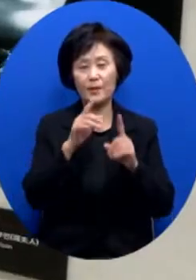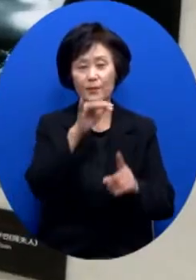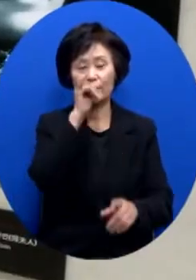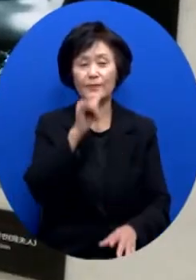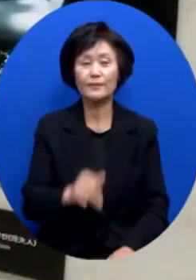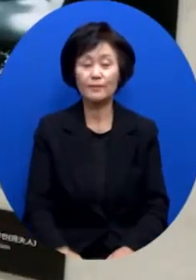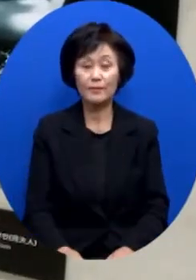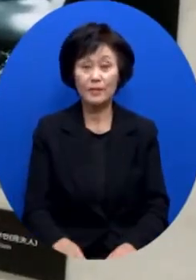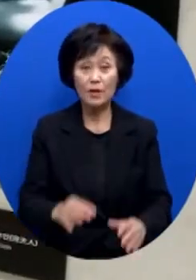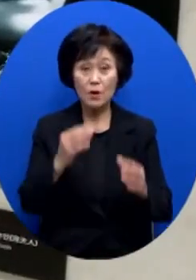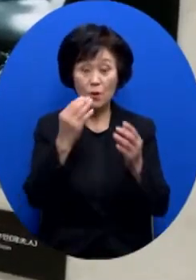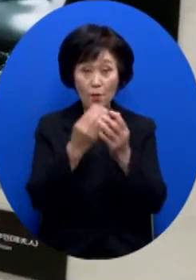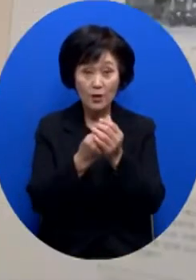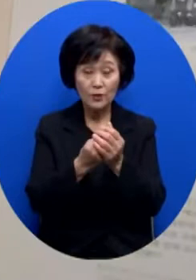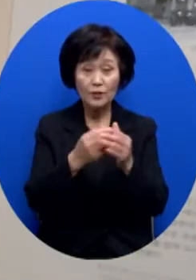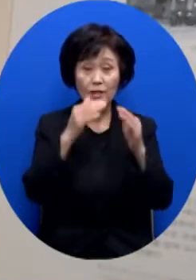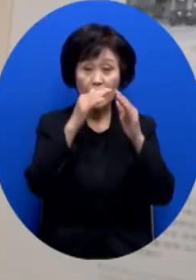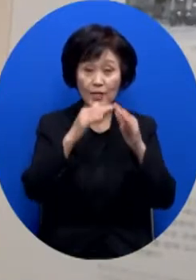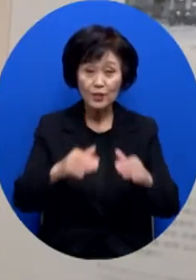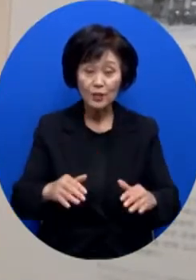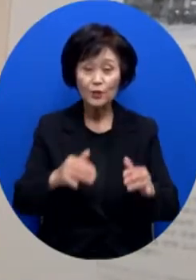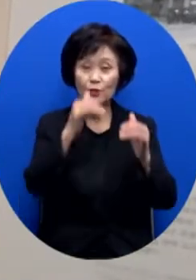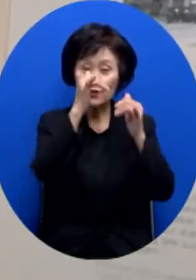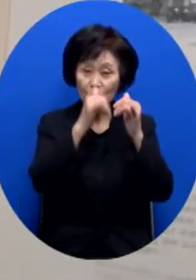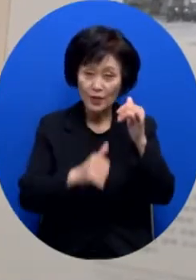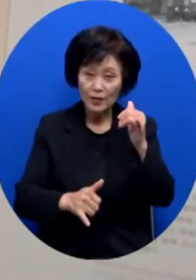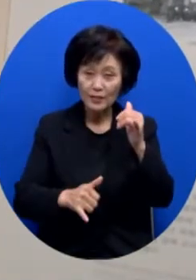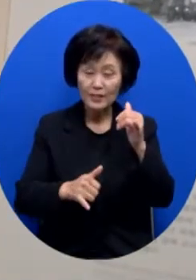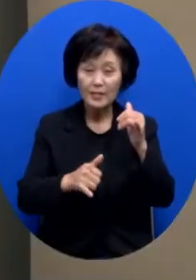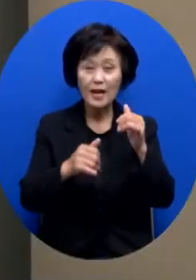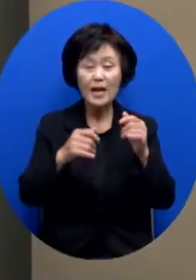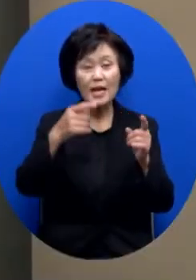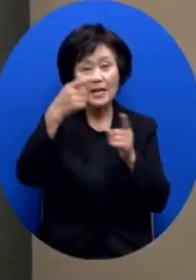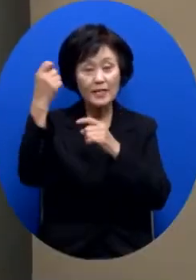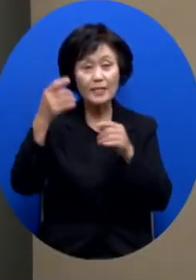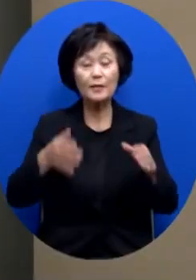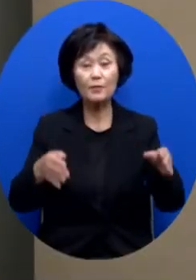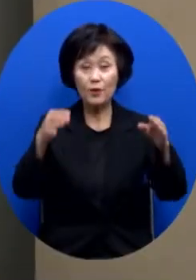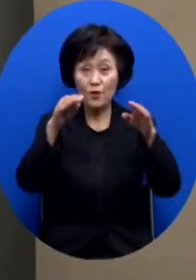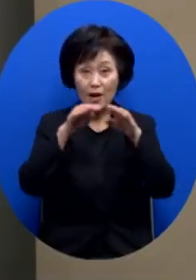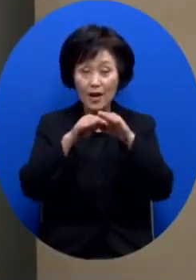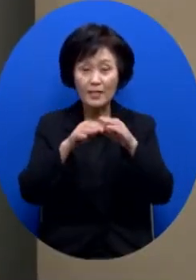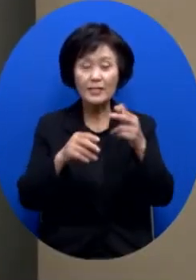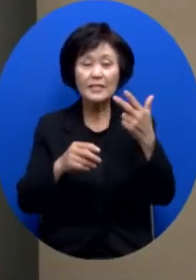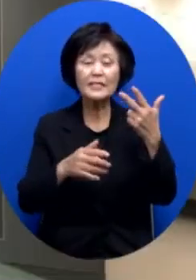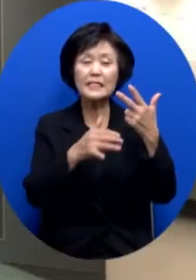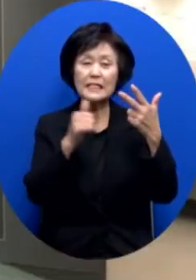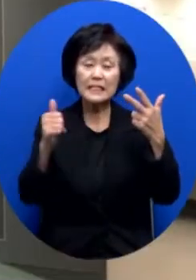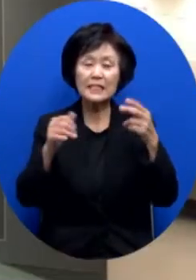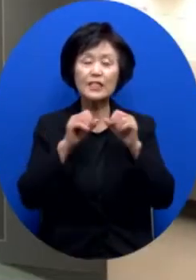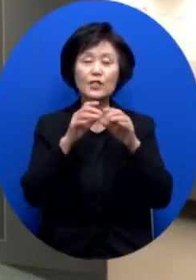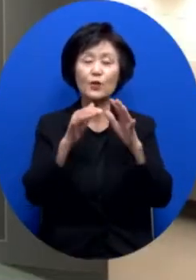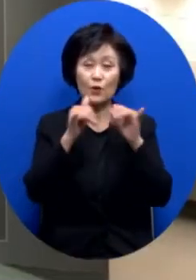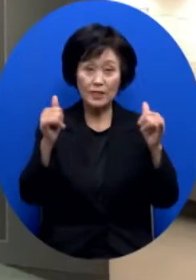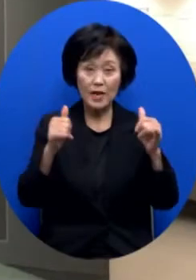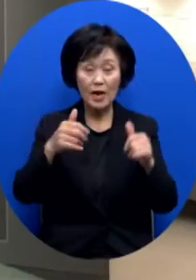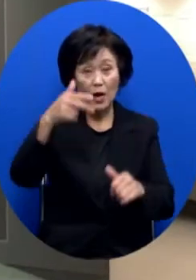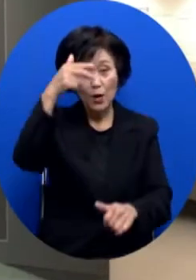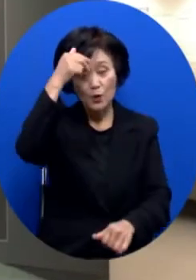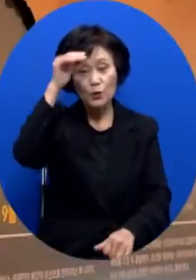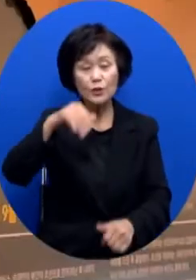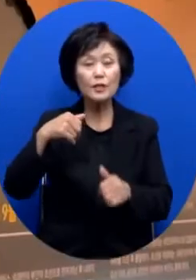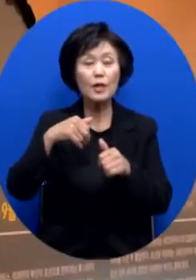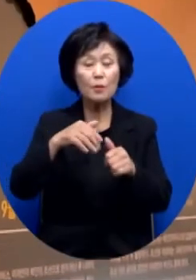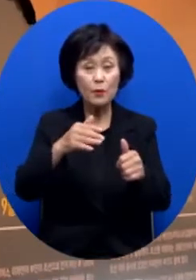완산구에 조성된 전주시 기독교 근대 역사 기념관은 미국 남장로교 소속 7인의 선교사가 조선에 파송된